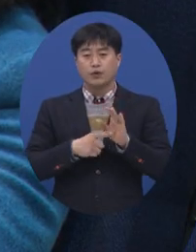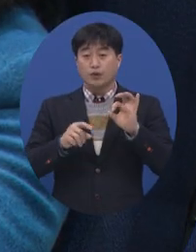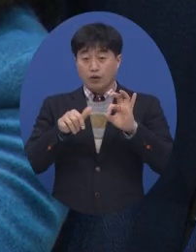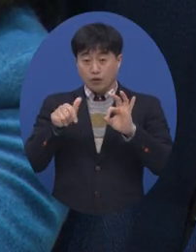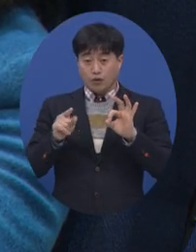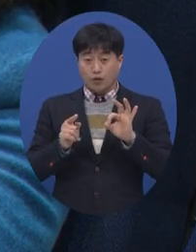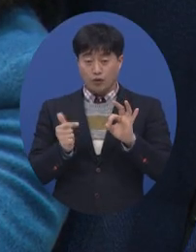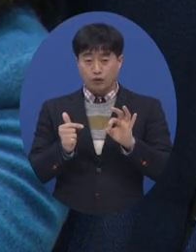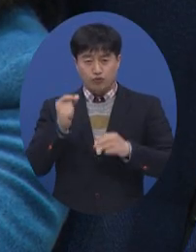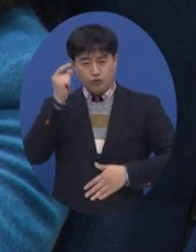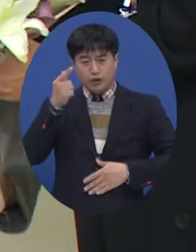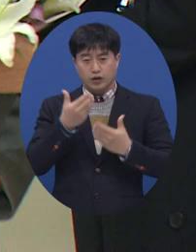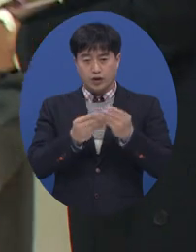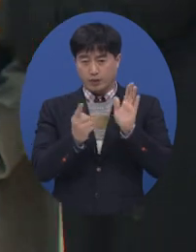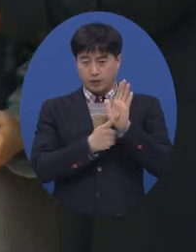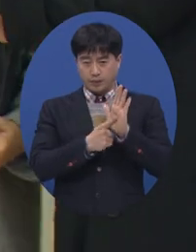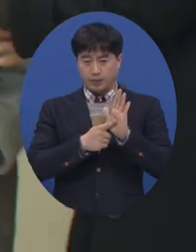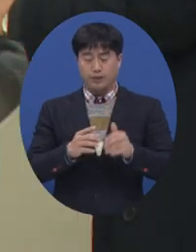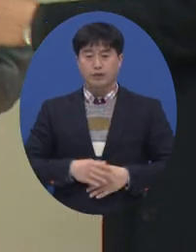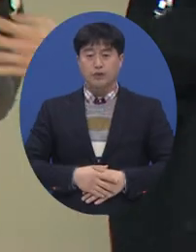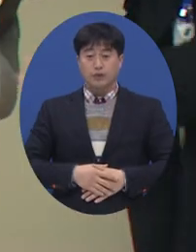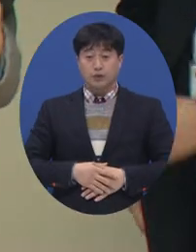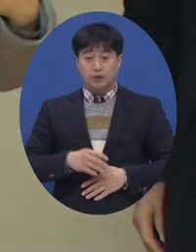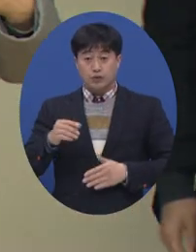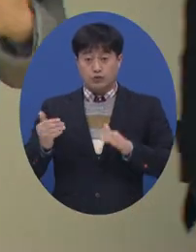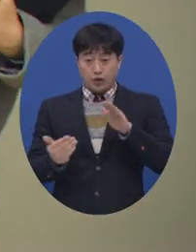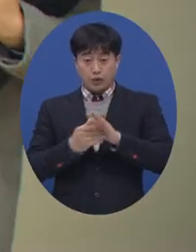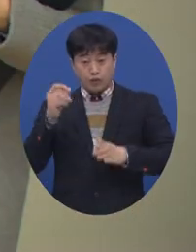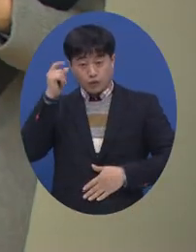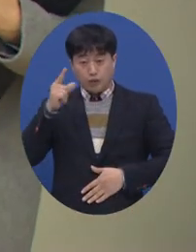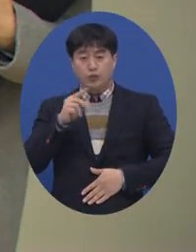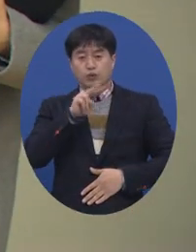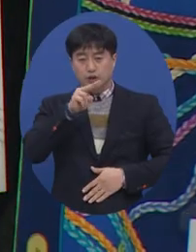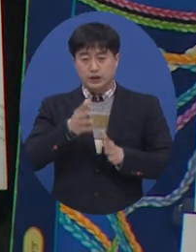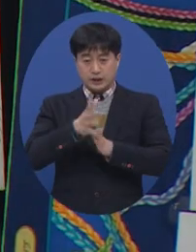우수 사례 발표가 이뤄졌습니다. 최우수상의 영예는